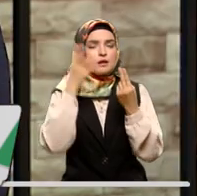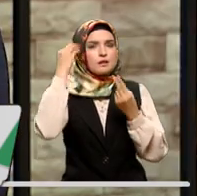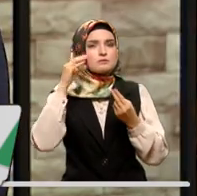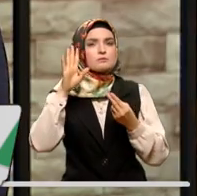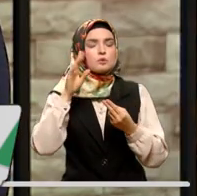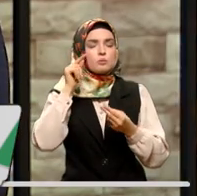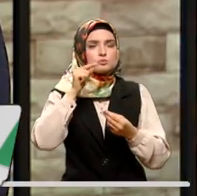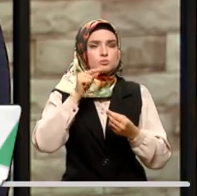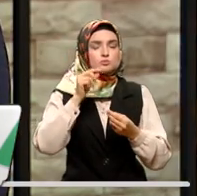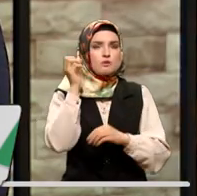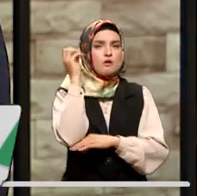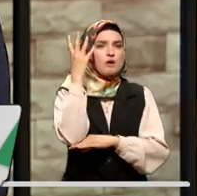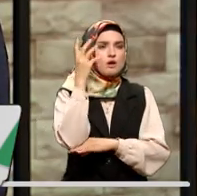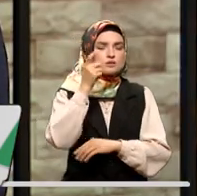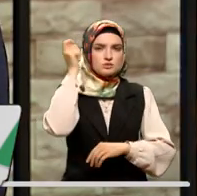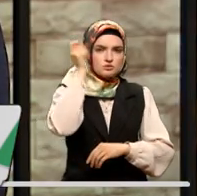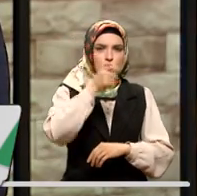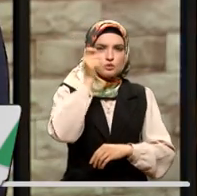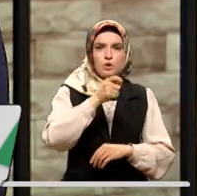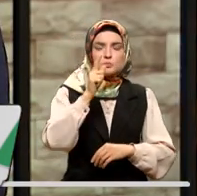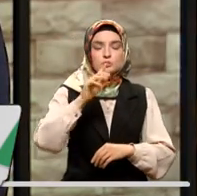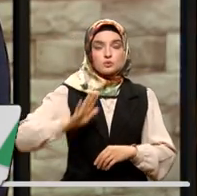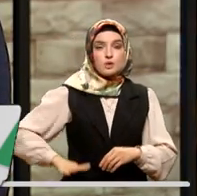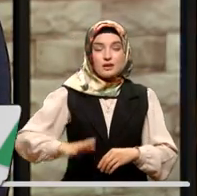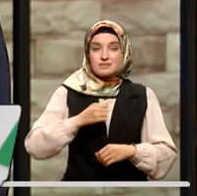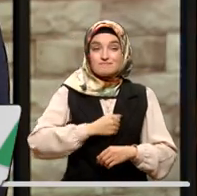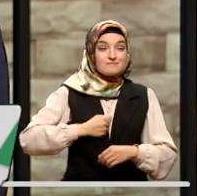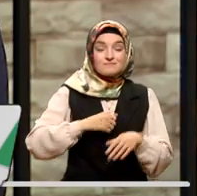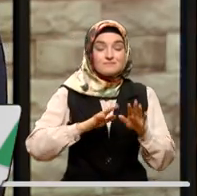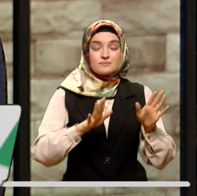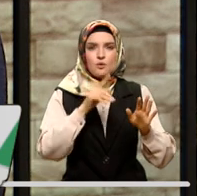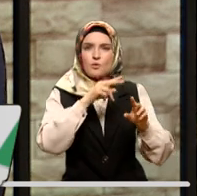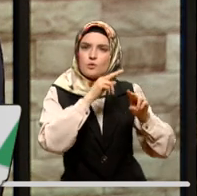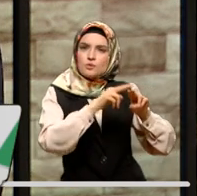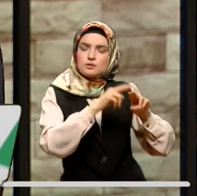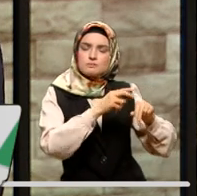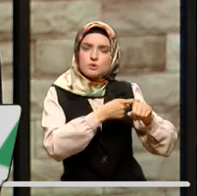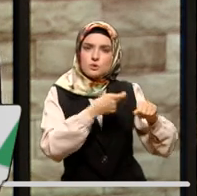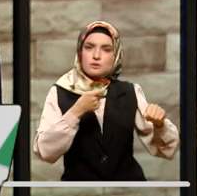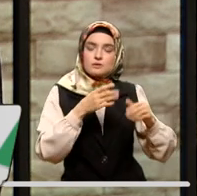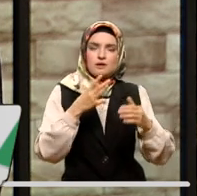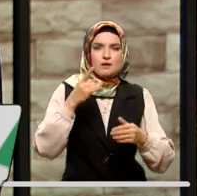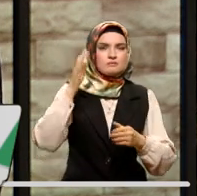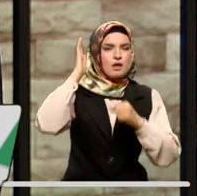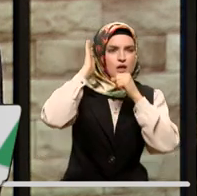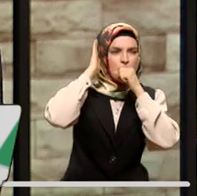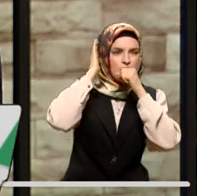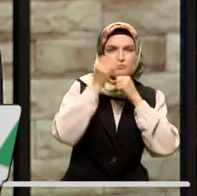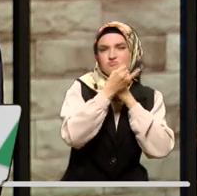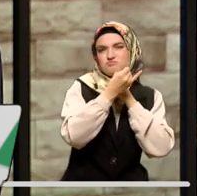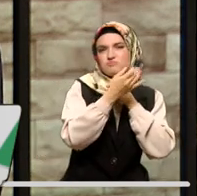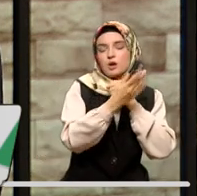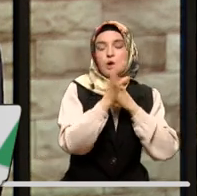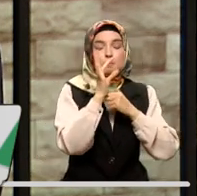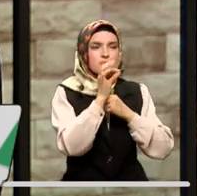bir çocuğa kızmaması, ona ya. Bir öğretim süreci yani. Ya da mesela ezanla dalga geçen bir çocuğa sen